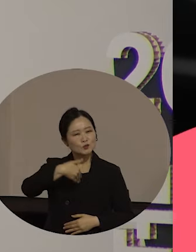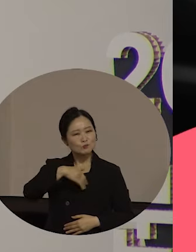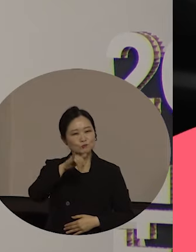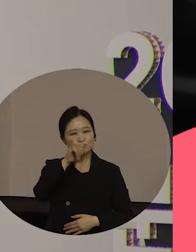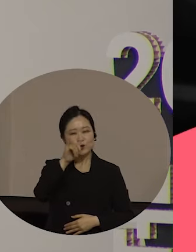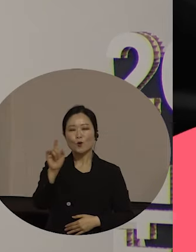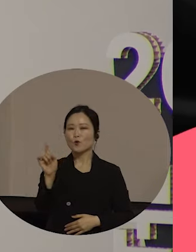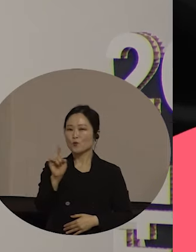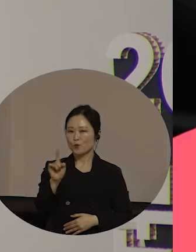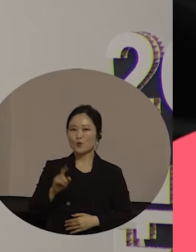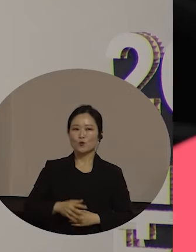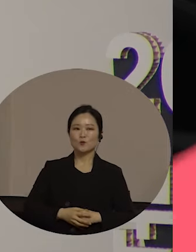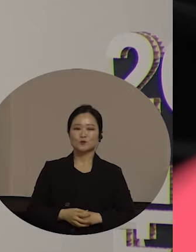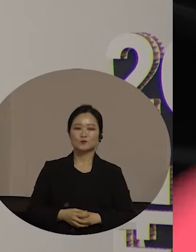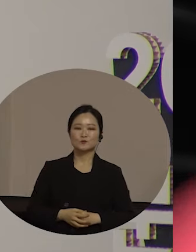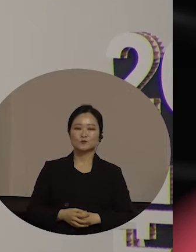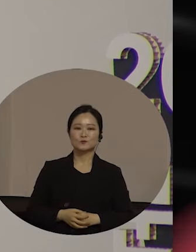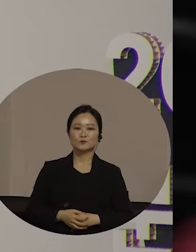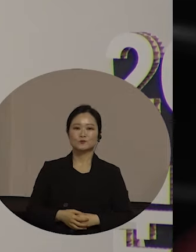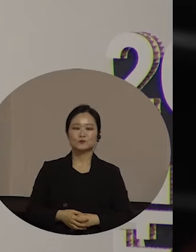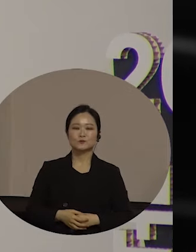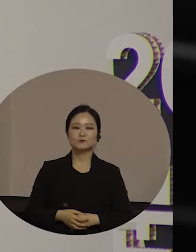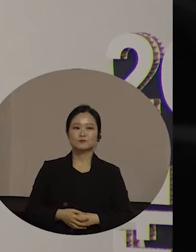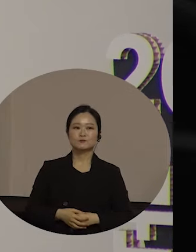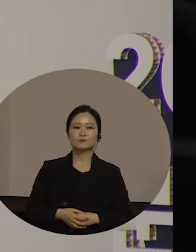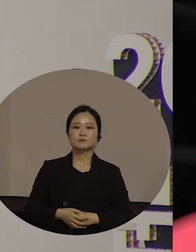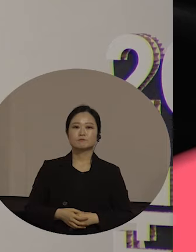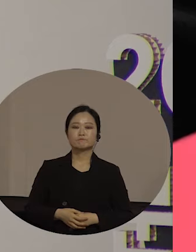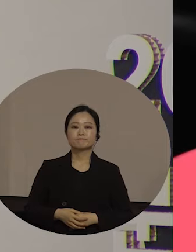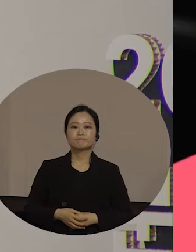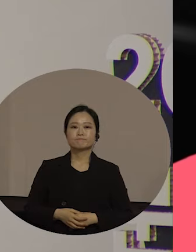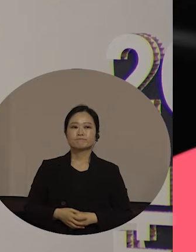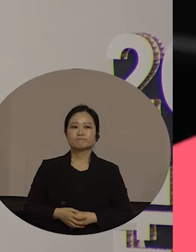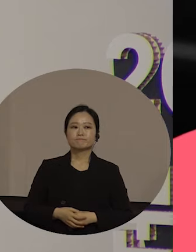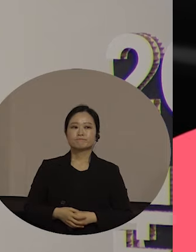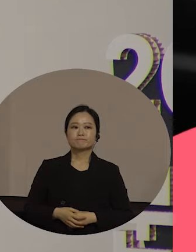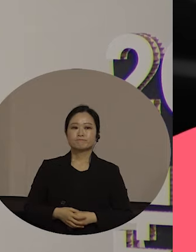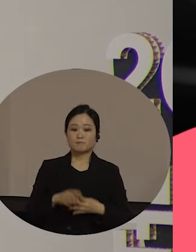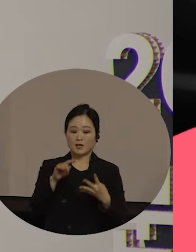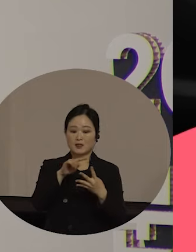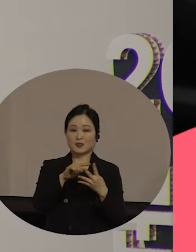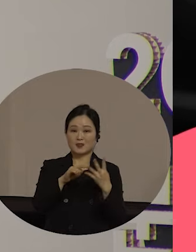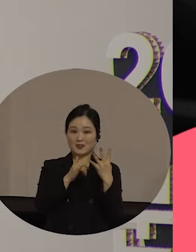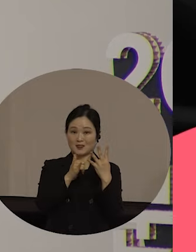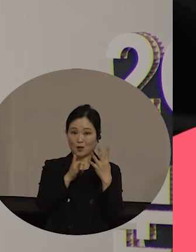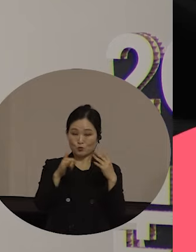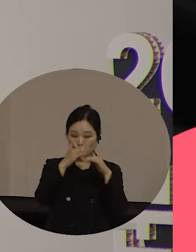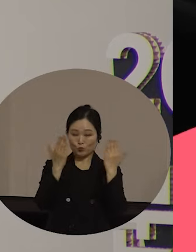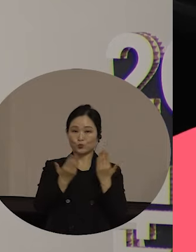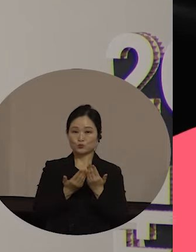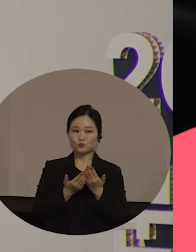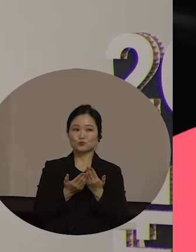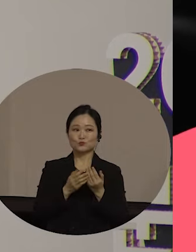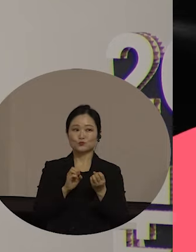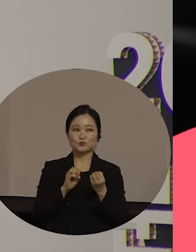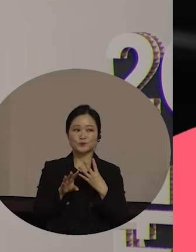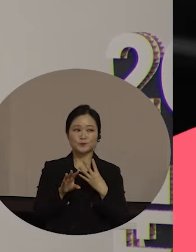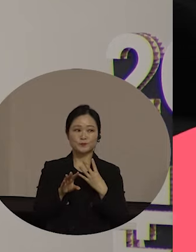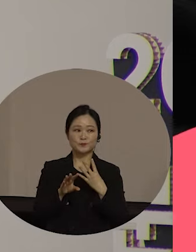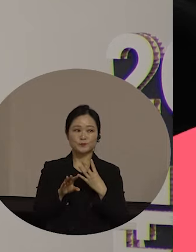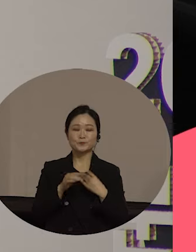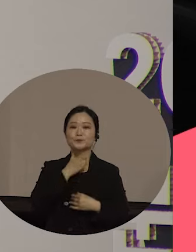부분은 그 합쳐가지고 제가 질문을 드릴 텐데 그 네 분 모두 답을 뭐 하셔도 되고 뭐